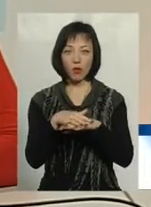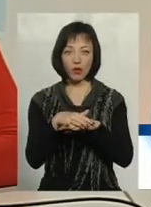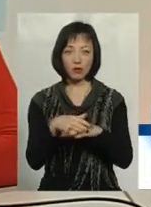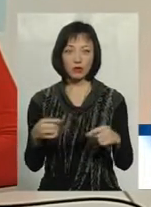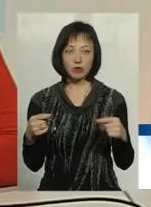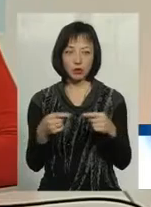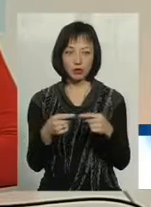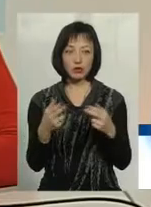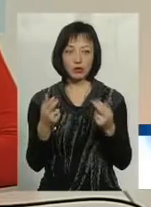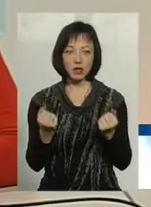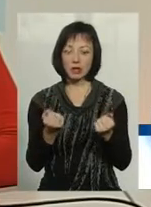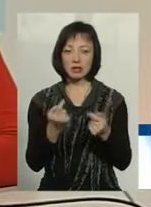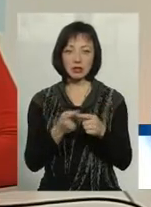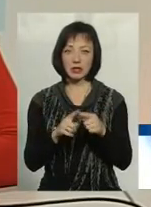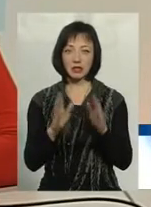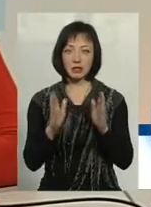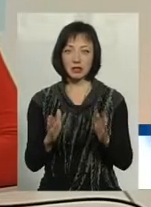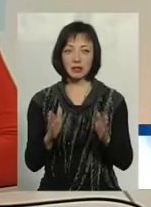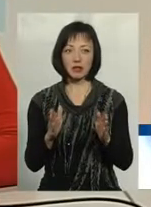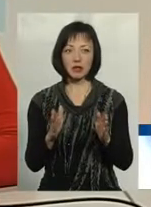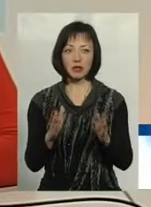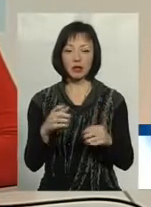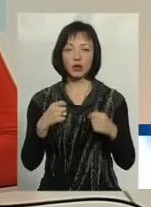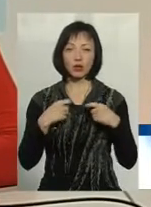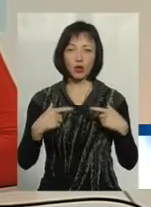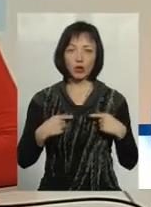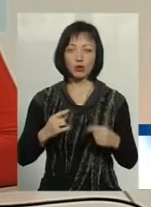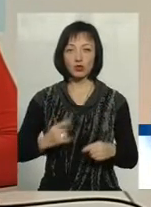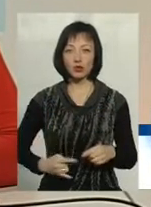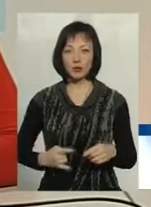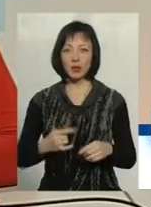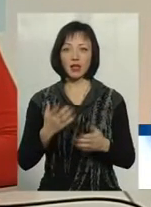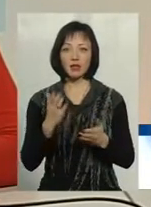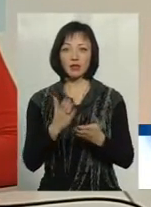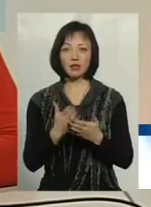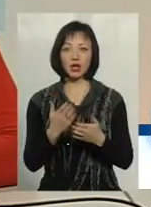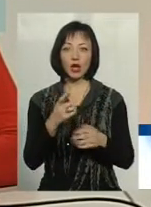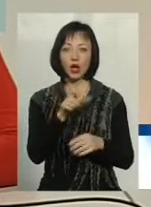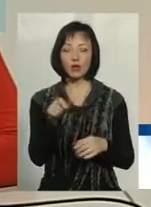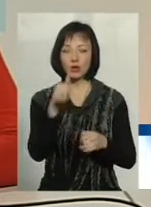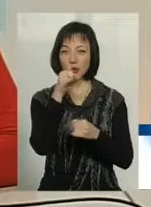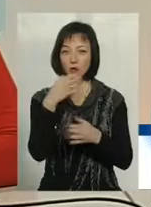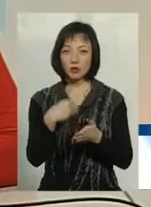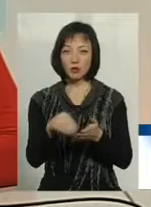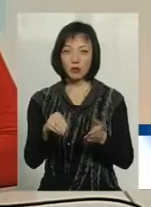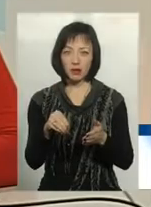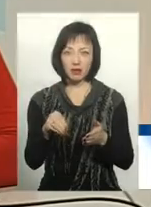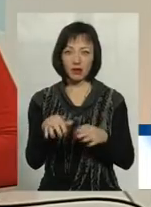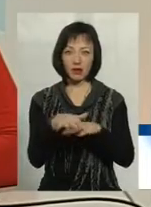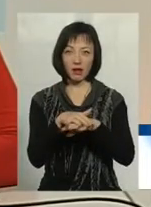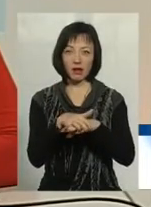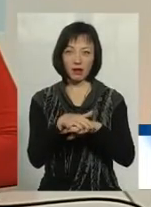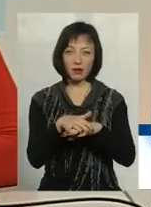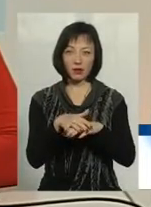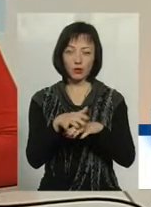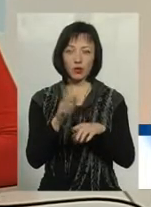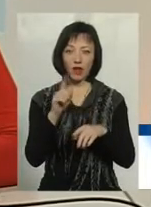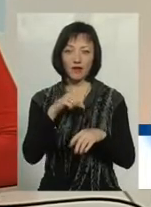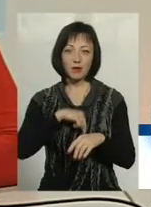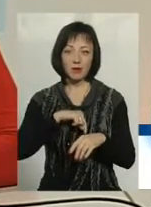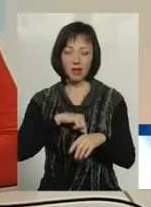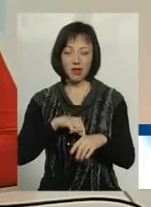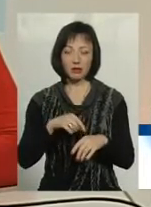життя ще стало. Просто люди починають ненавидіти одне одного. Я вже не говорю за депутатів і